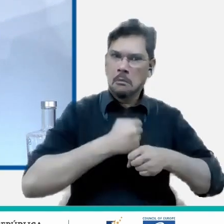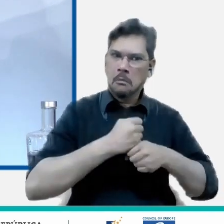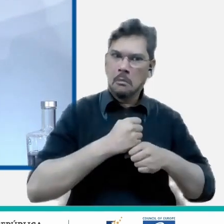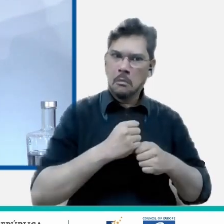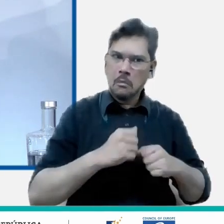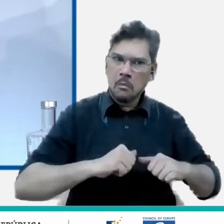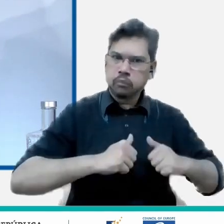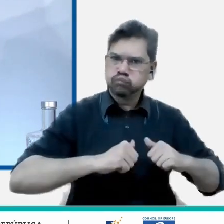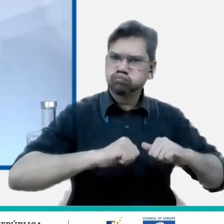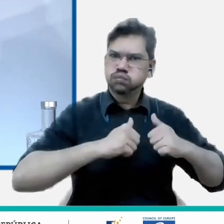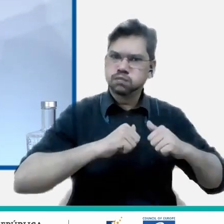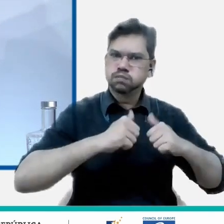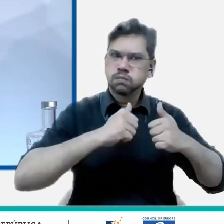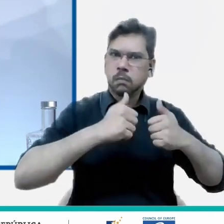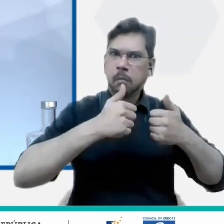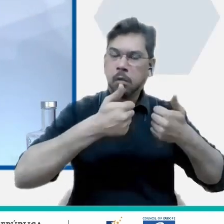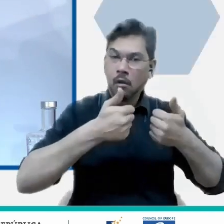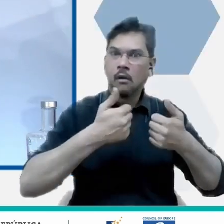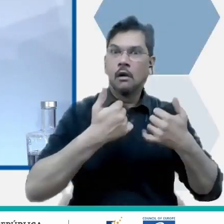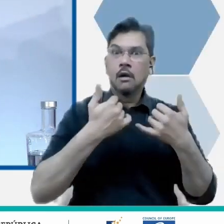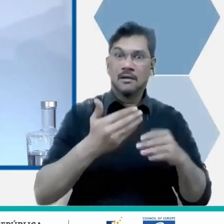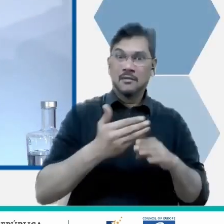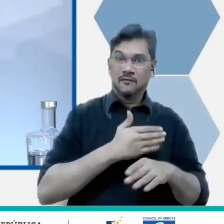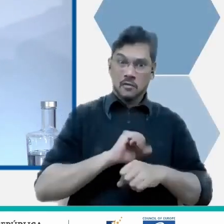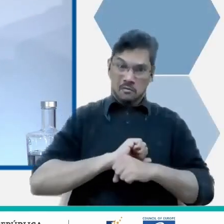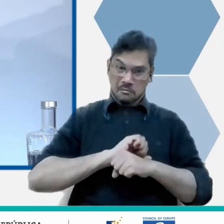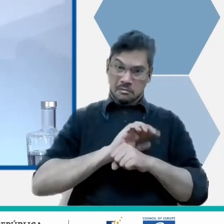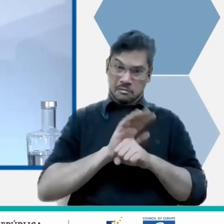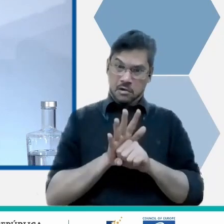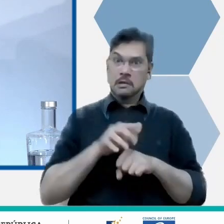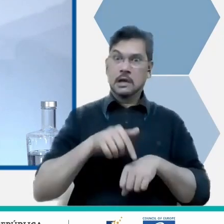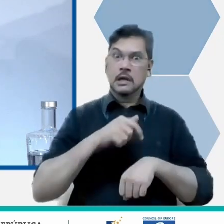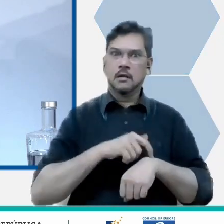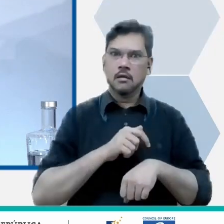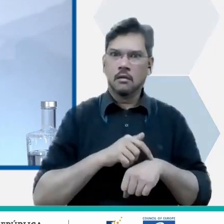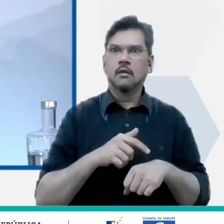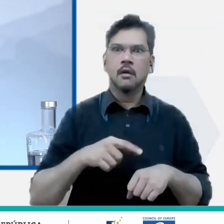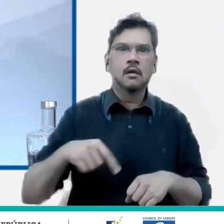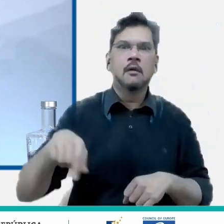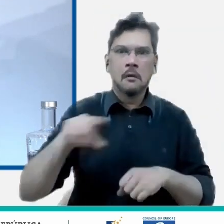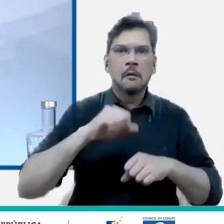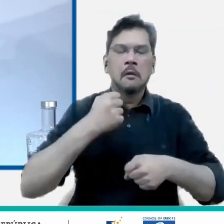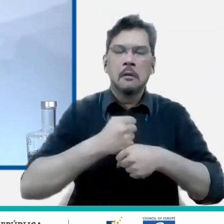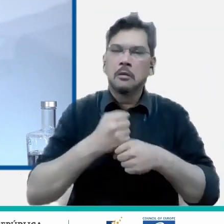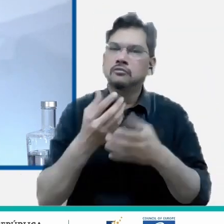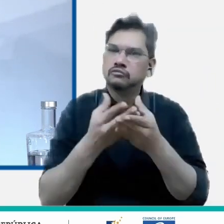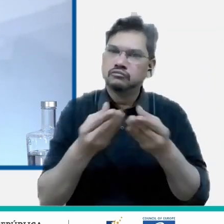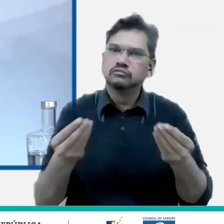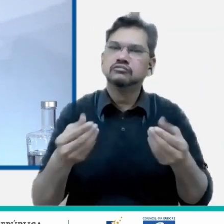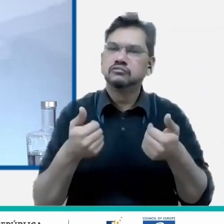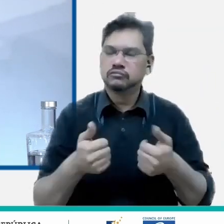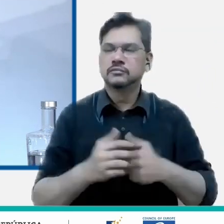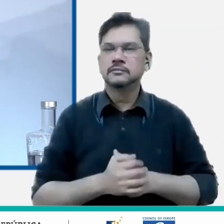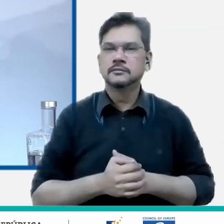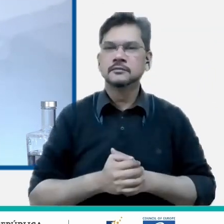мобильного оповещения населения и так далее. И второе, это в 2019 году У нас было создано решение правительства, создана